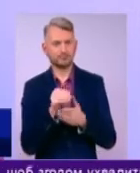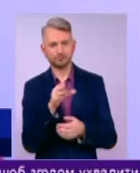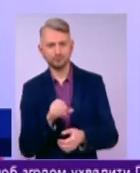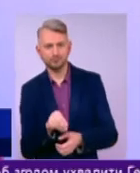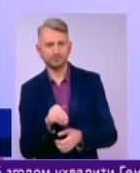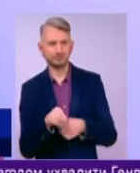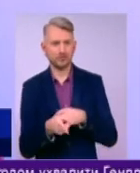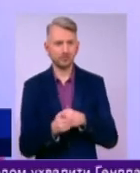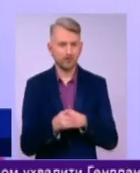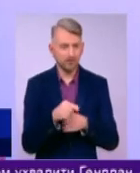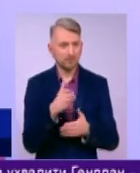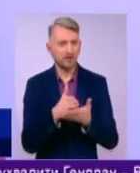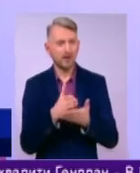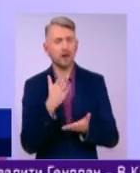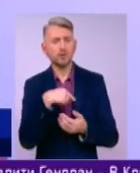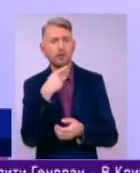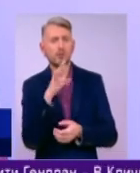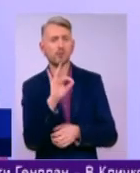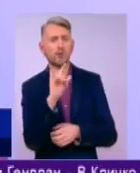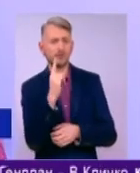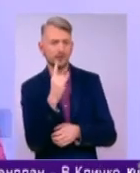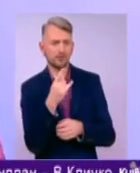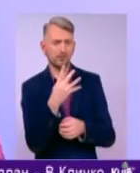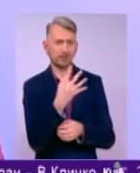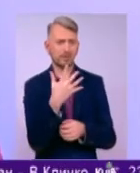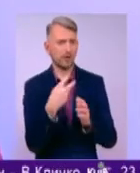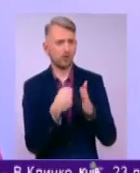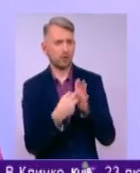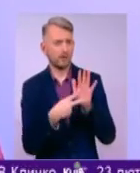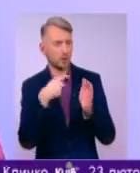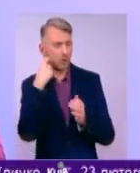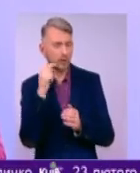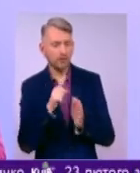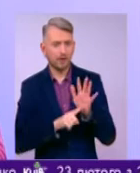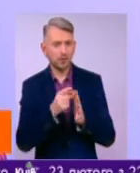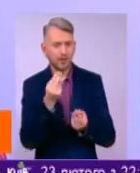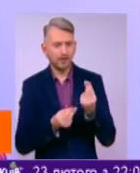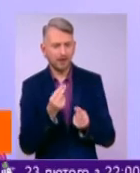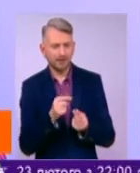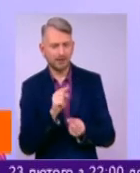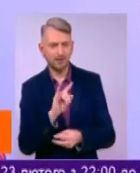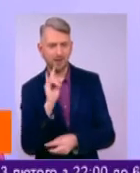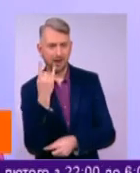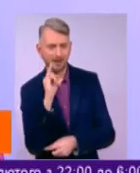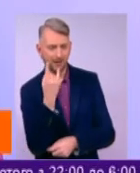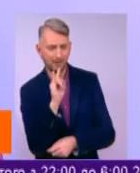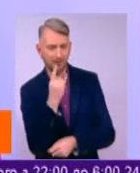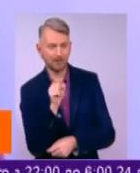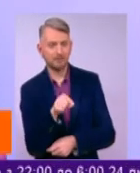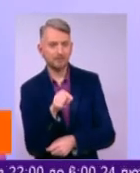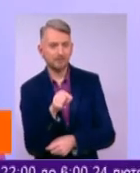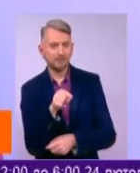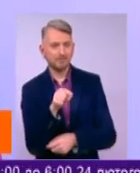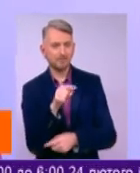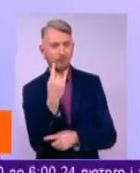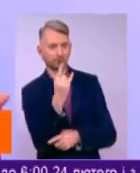ми кажемо про маленьку дитину, 4-5 років, там десь до 7, то вона просто починає гратися з цими ляльками і чинить ті